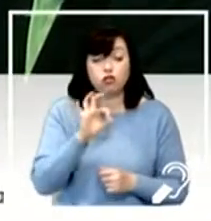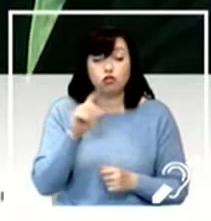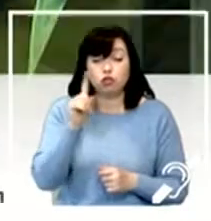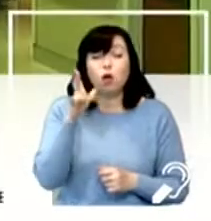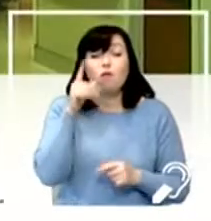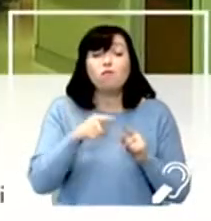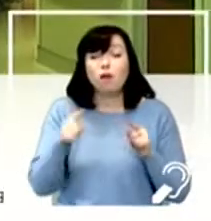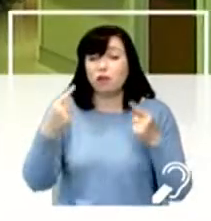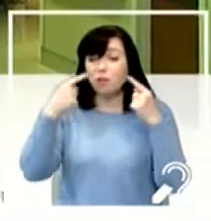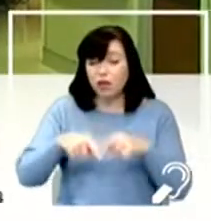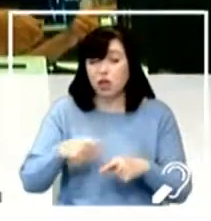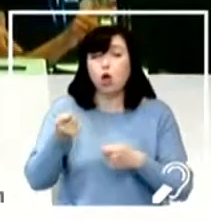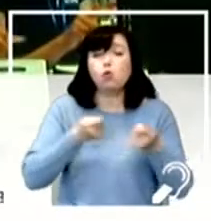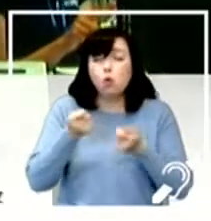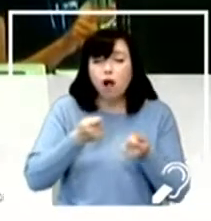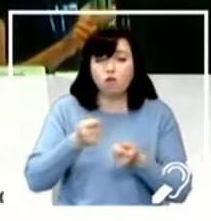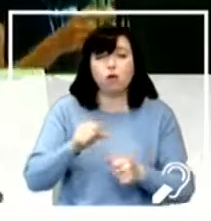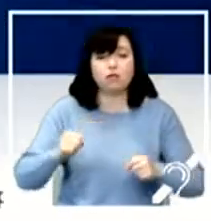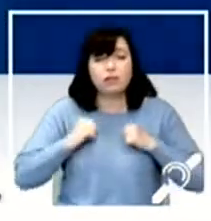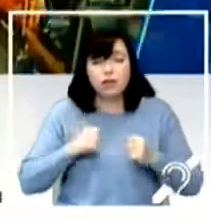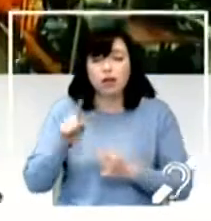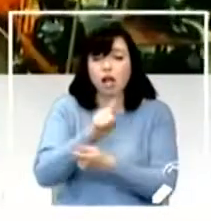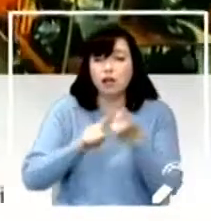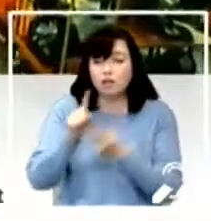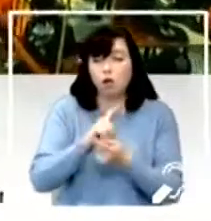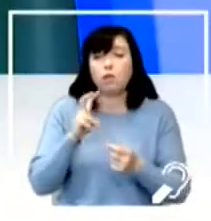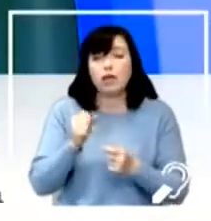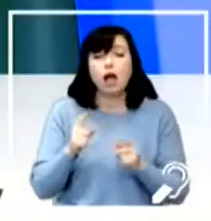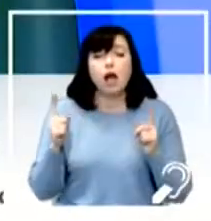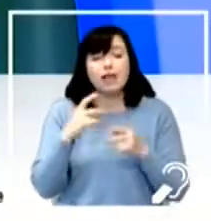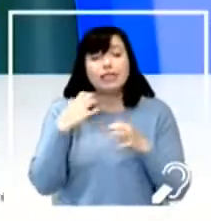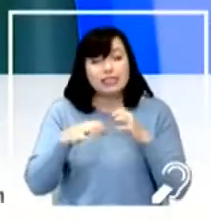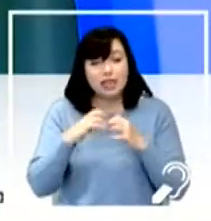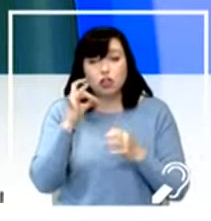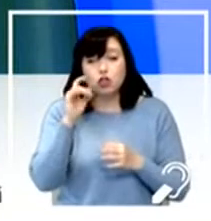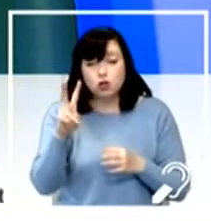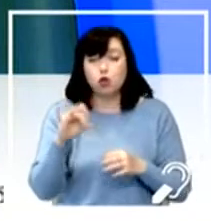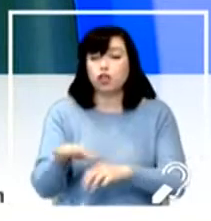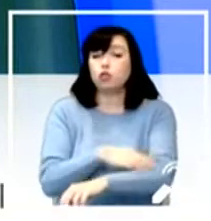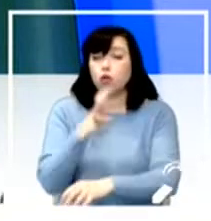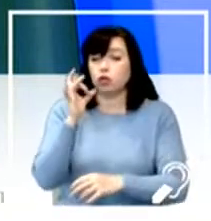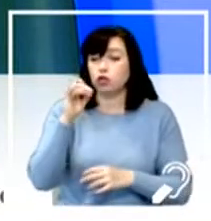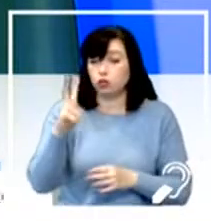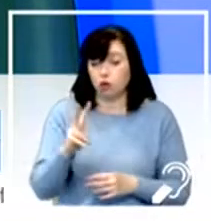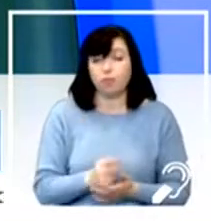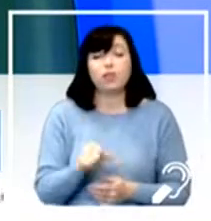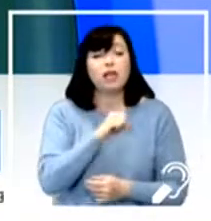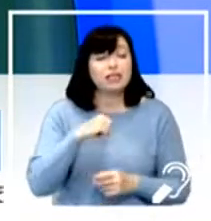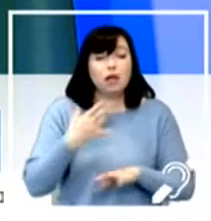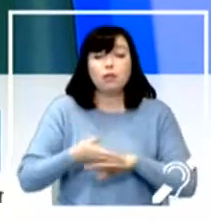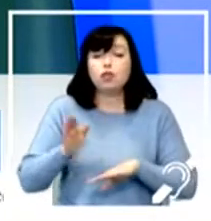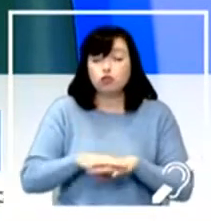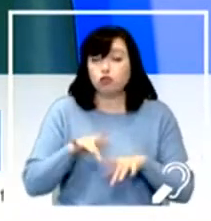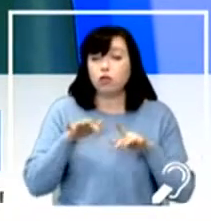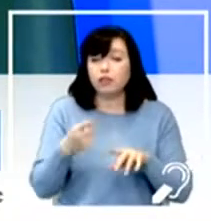criză autoritățile se concentrează pe reforme pe termen mediu și lung. Cel mai dificil lucru este că